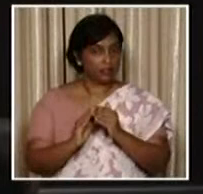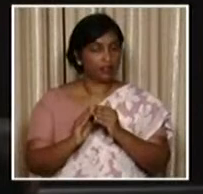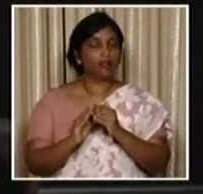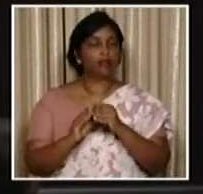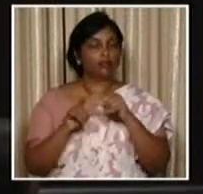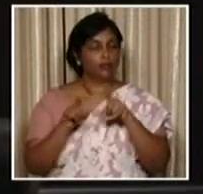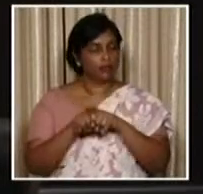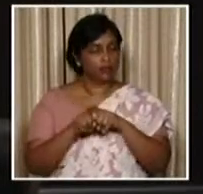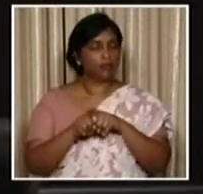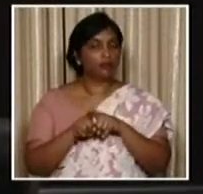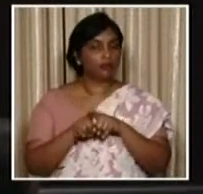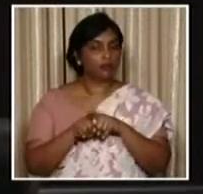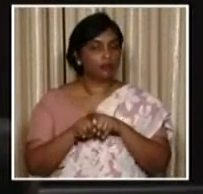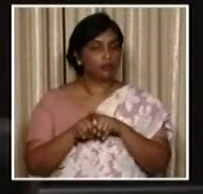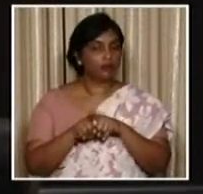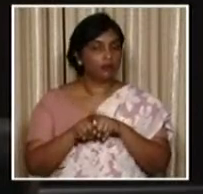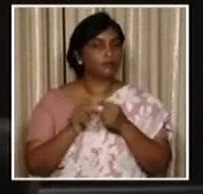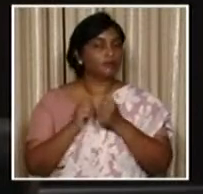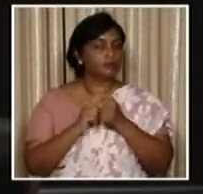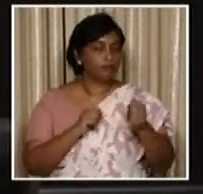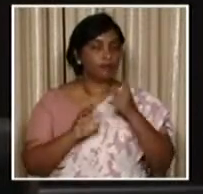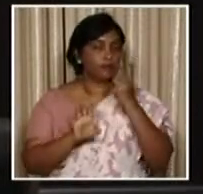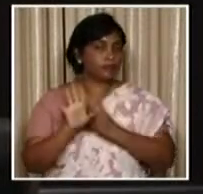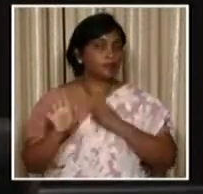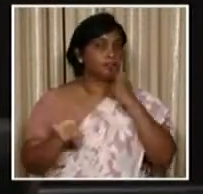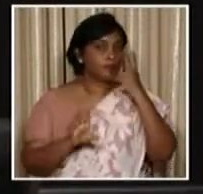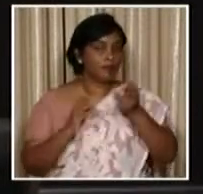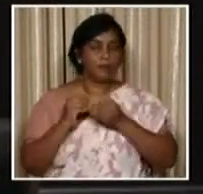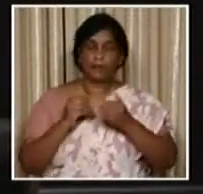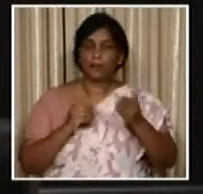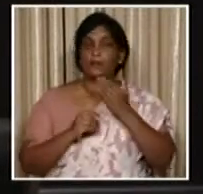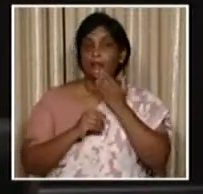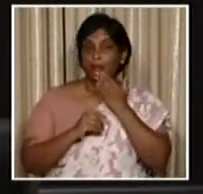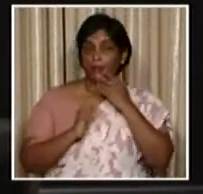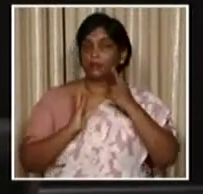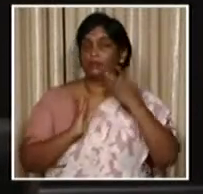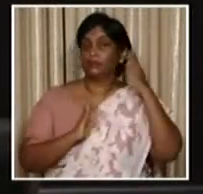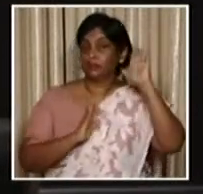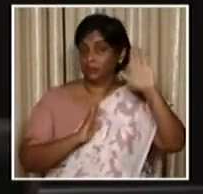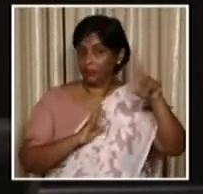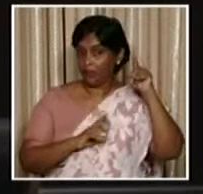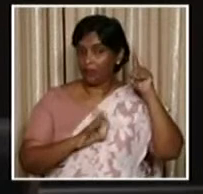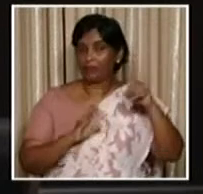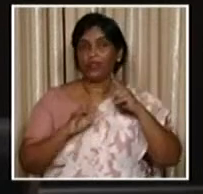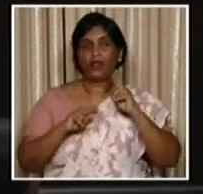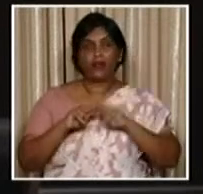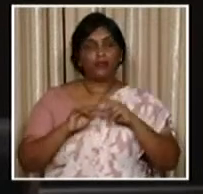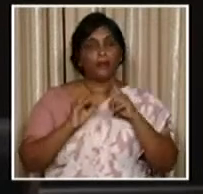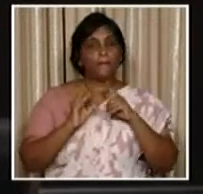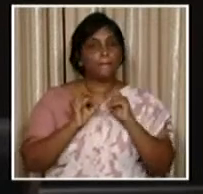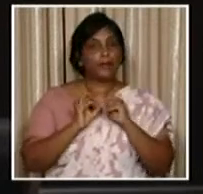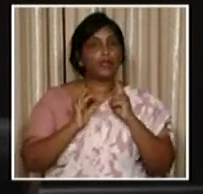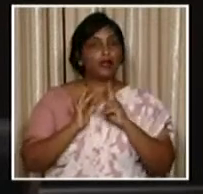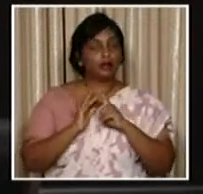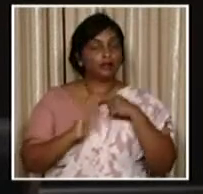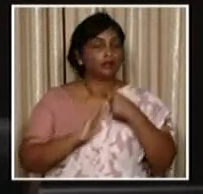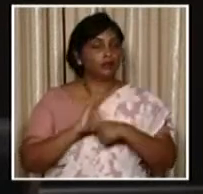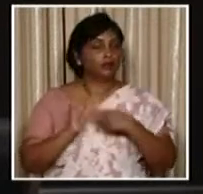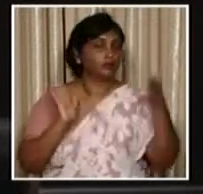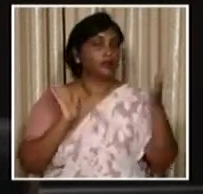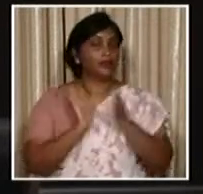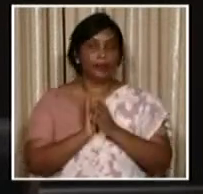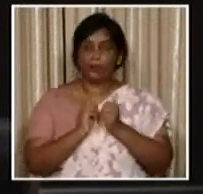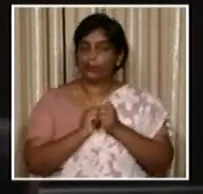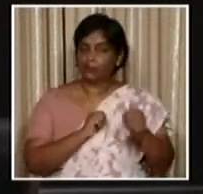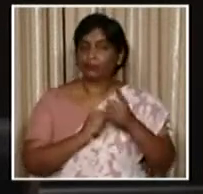සහ ඇති කරගත් වසර දෙකකට ආසන්න ඇමරිකානු එක්සත් ජනපදයේ FBI ආයතනයේ සහ ශ්‍රී ලංකාවේ එක්ව සිදු